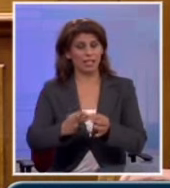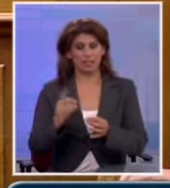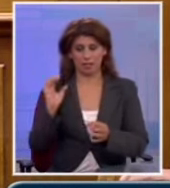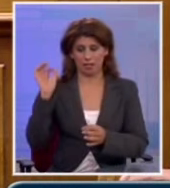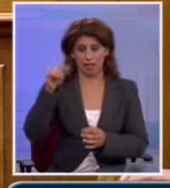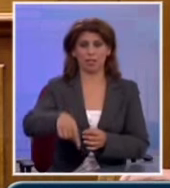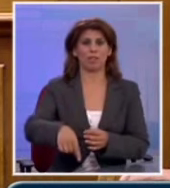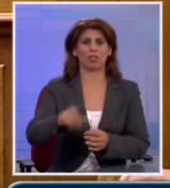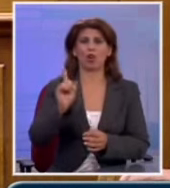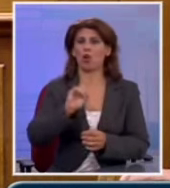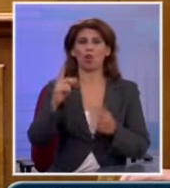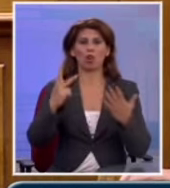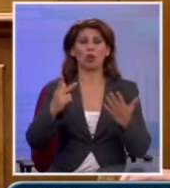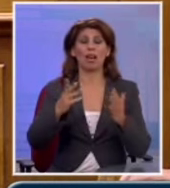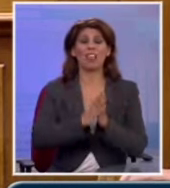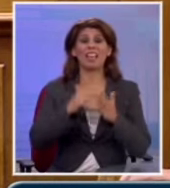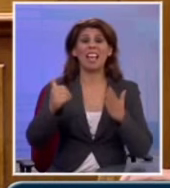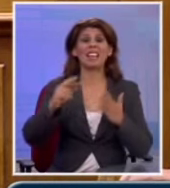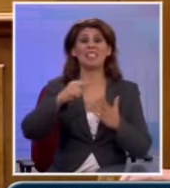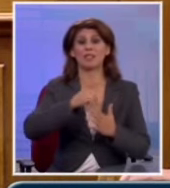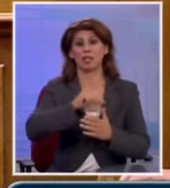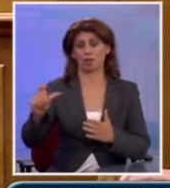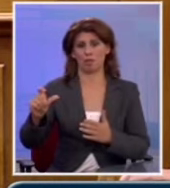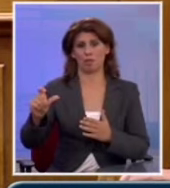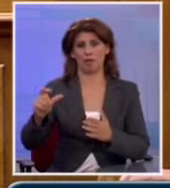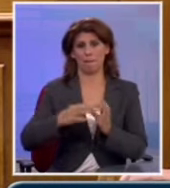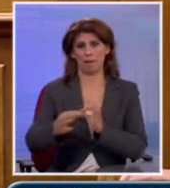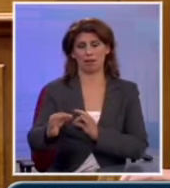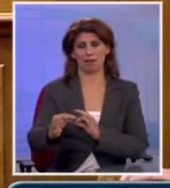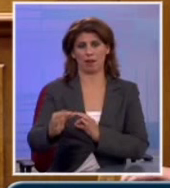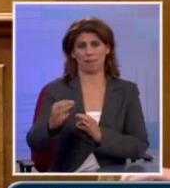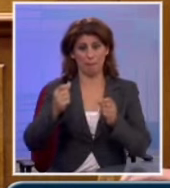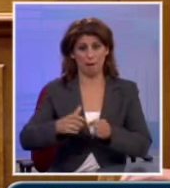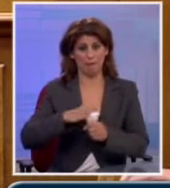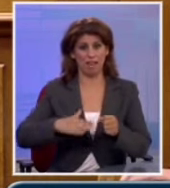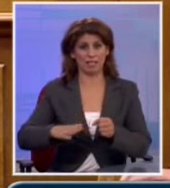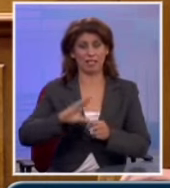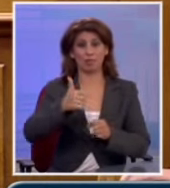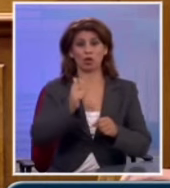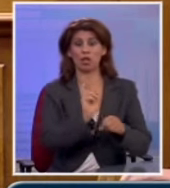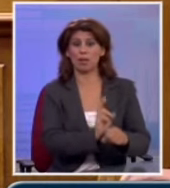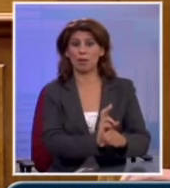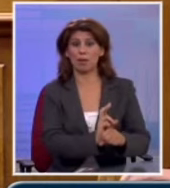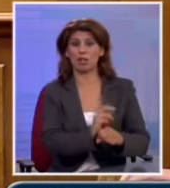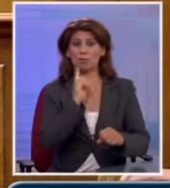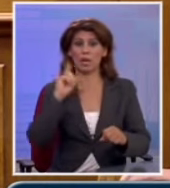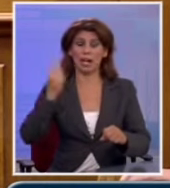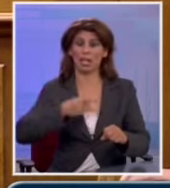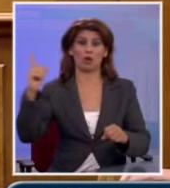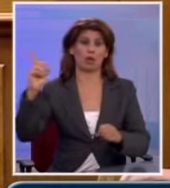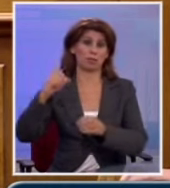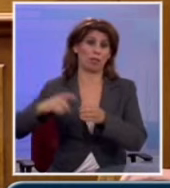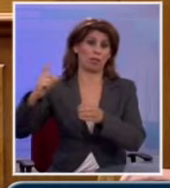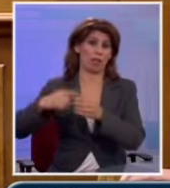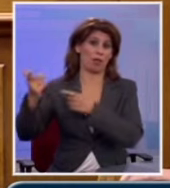φέρνατε όχι 8 αλλά 16 δις με βάση τα πρωτογενή πλεονάσματα τα οποία είχαν ορίσει οι εταίροι,